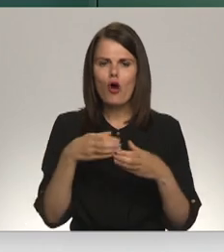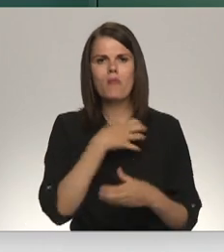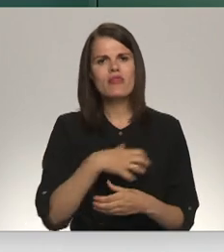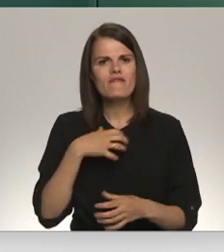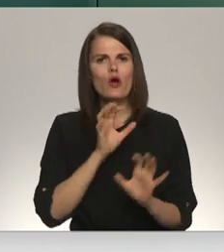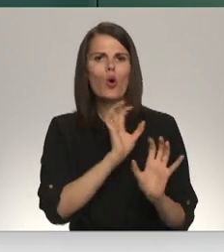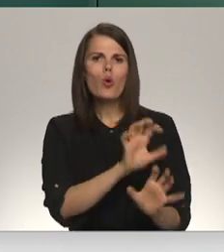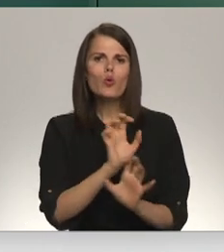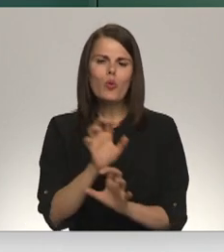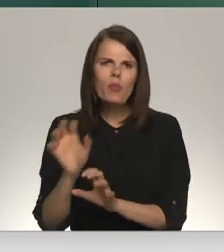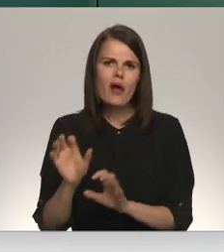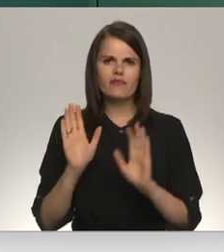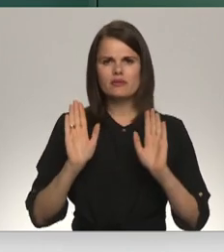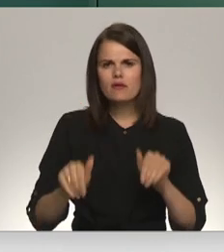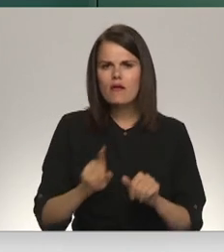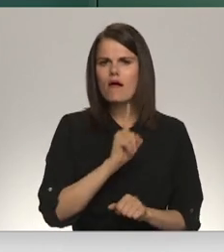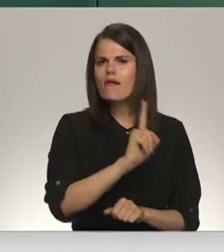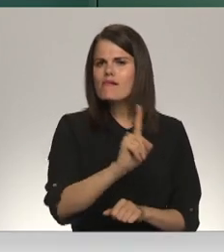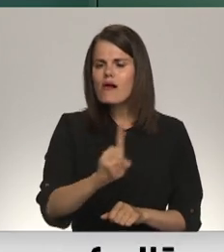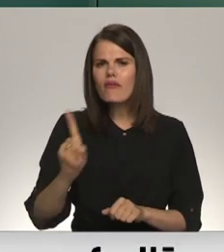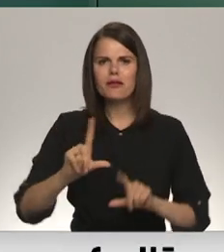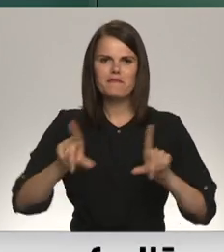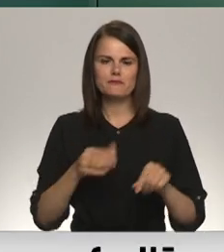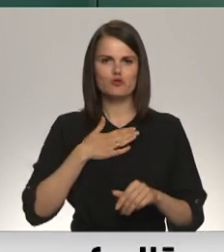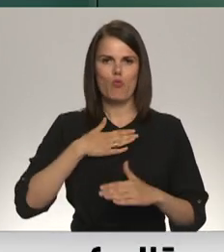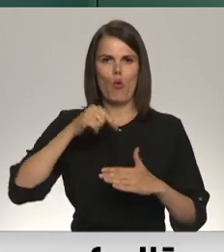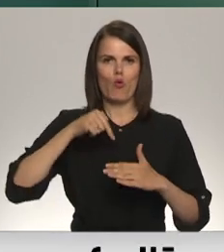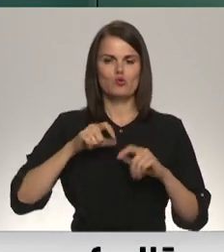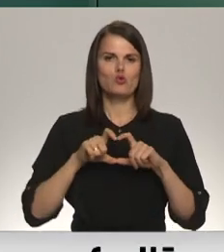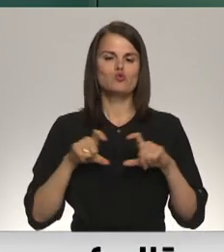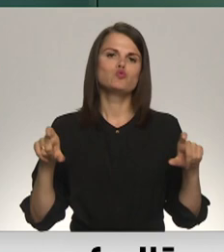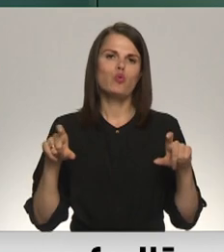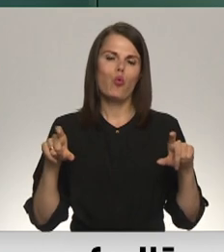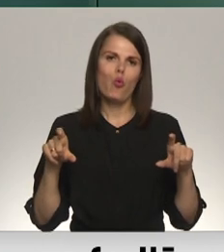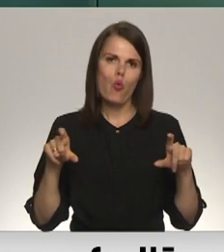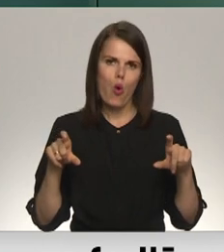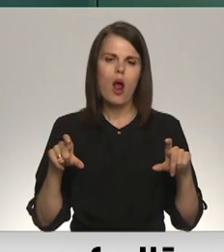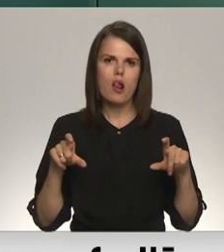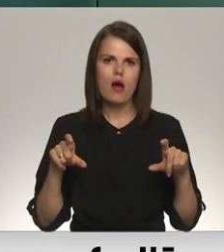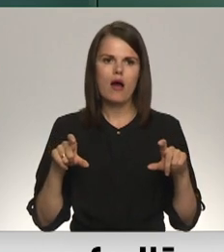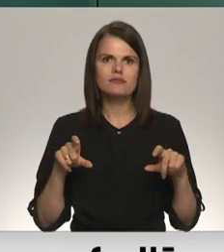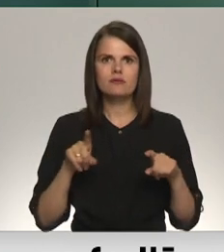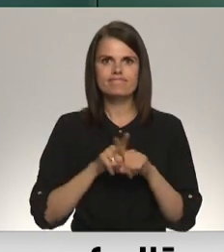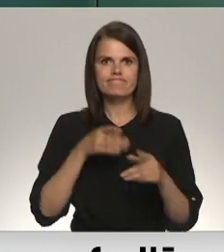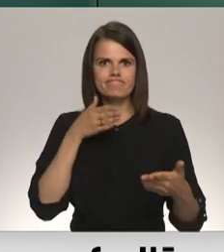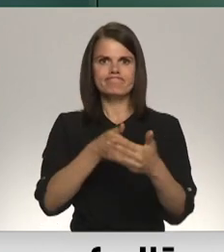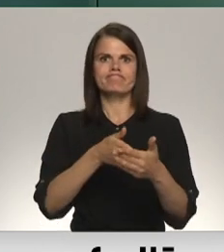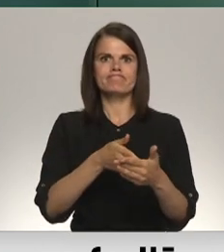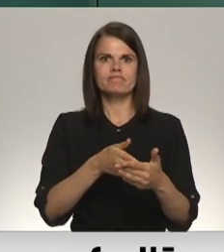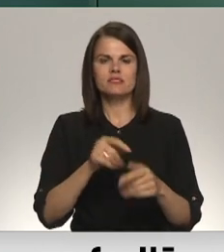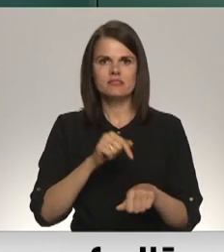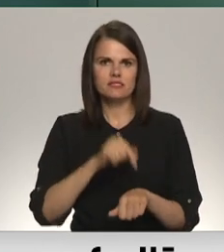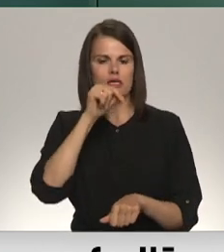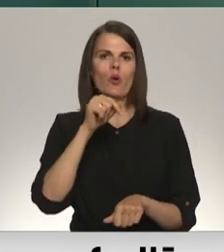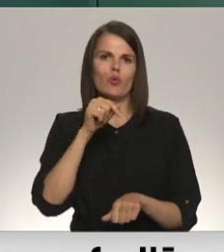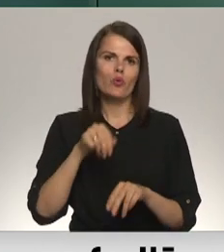jārūpējas. Nu, lai katram vismaz mūsu skolās šī te bezizejas sajūta